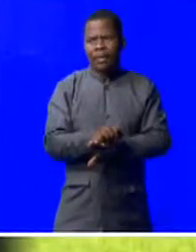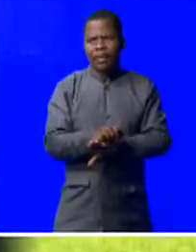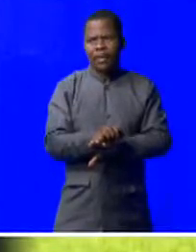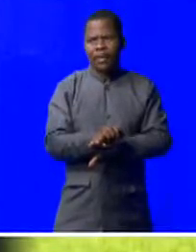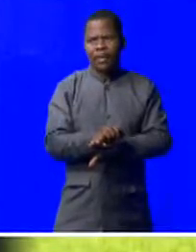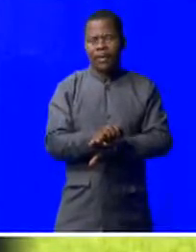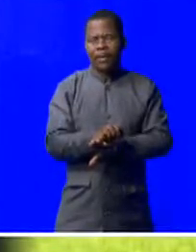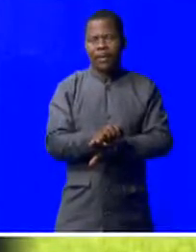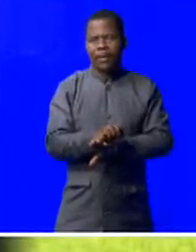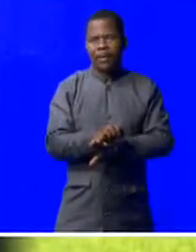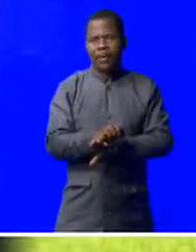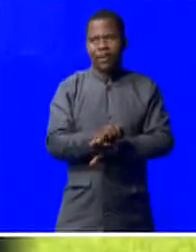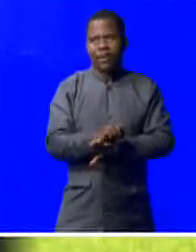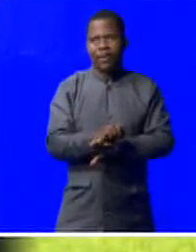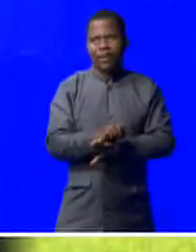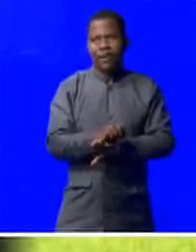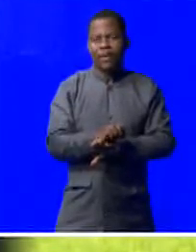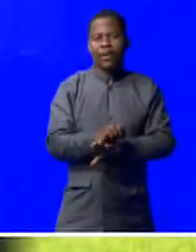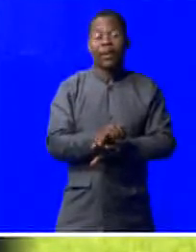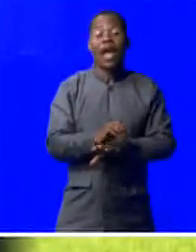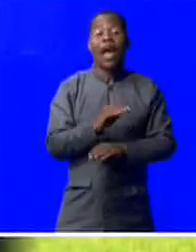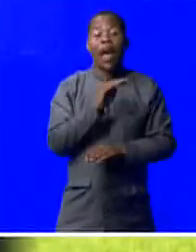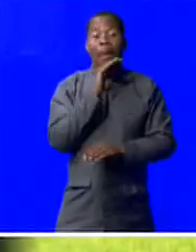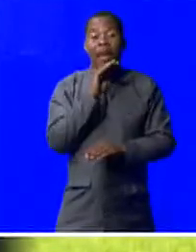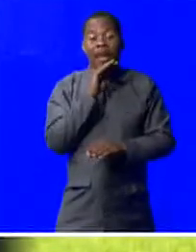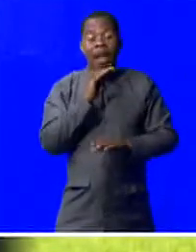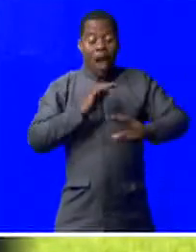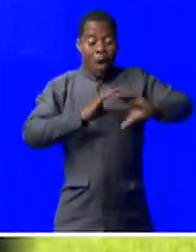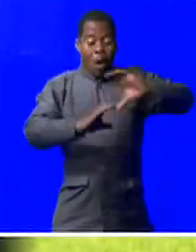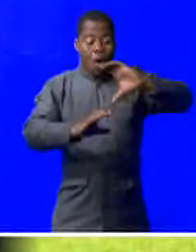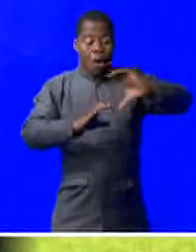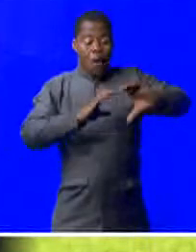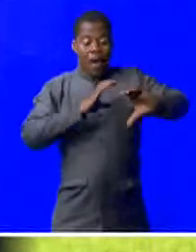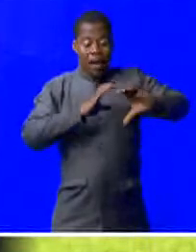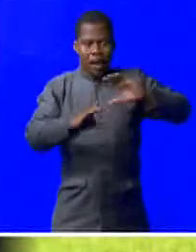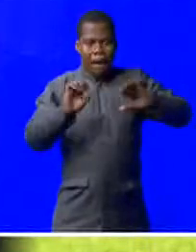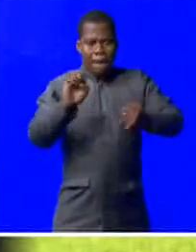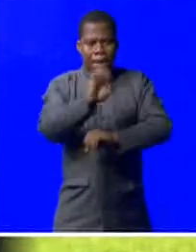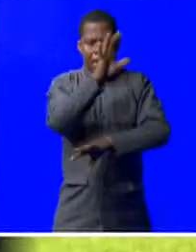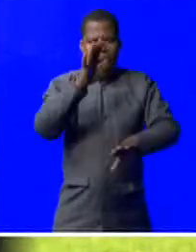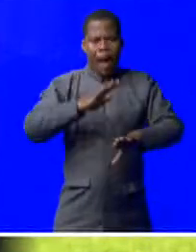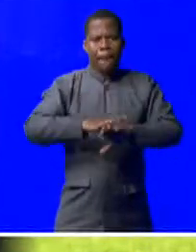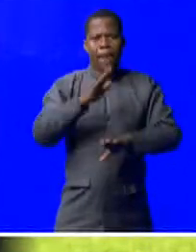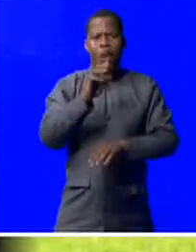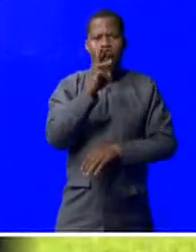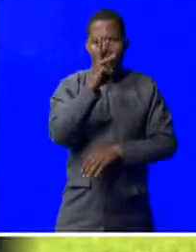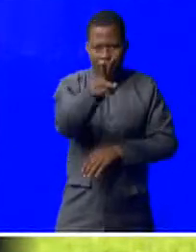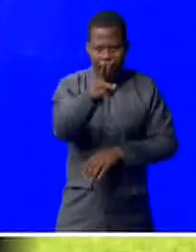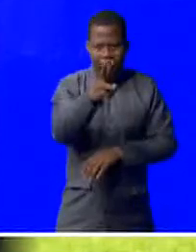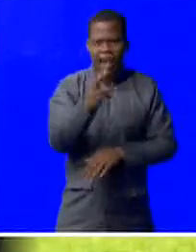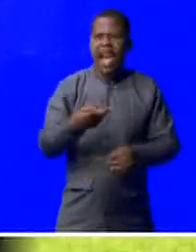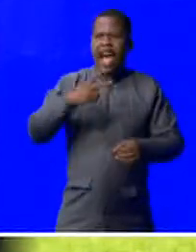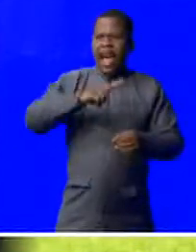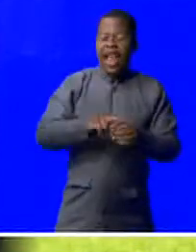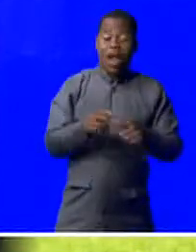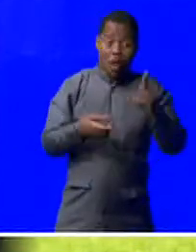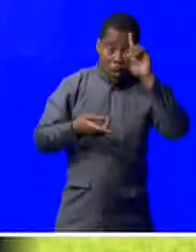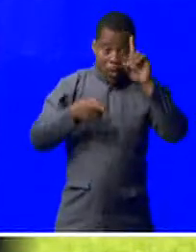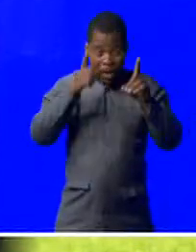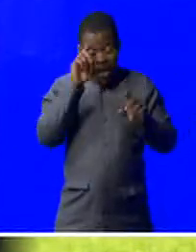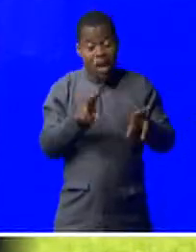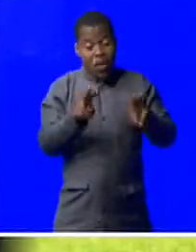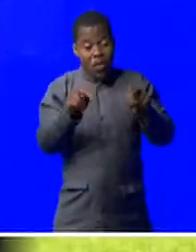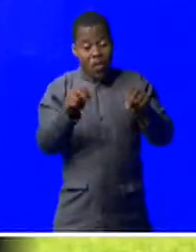lama communication channels lamasha ayakwazi lokuthi are create new